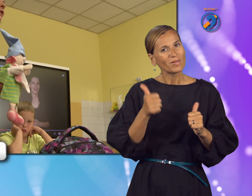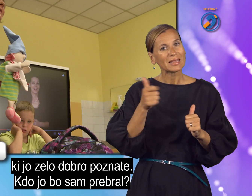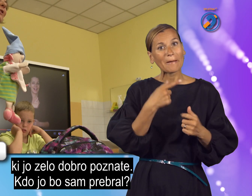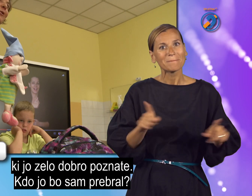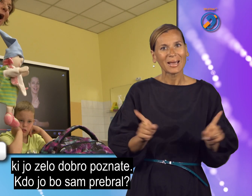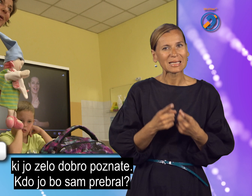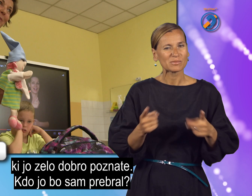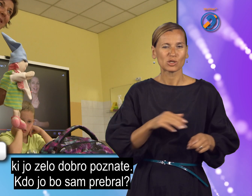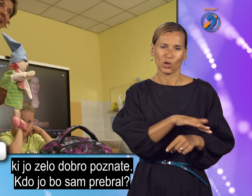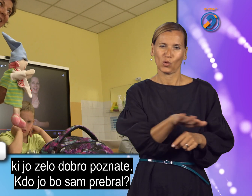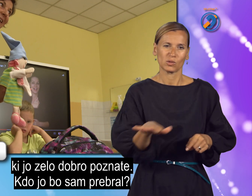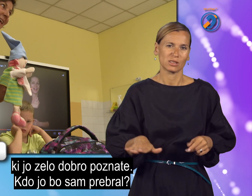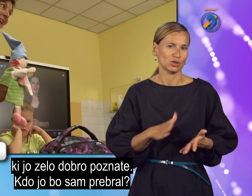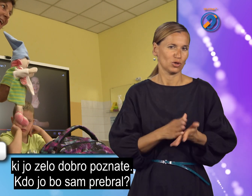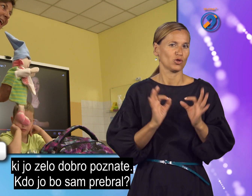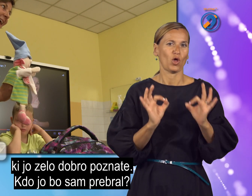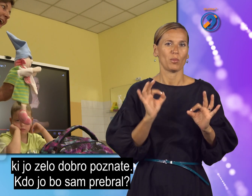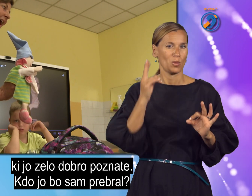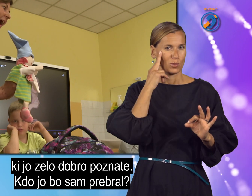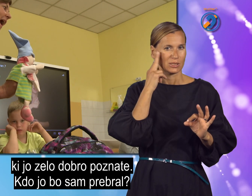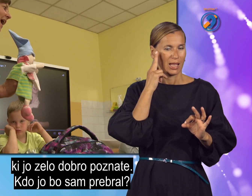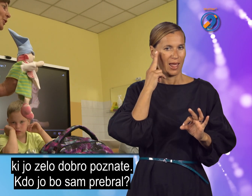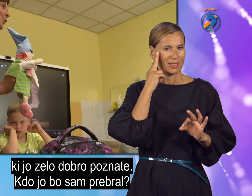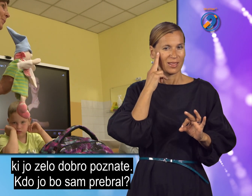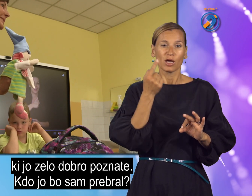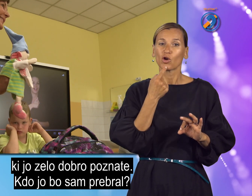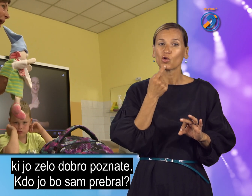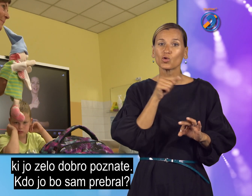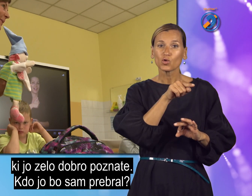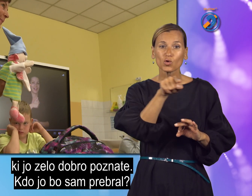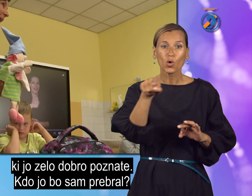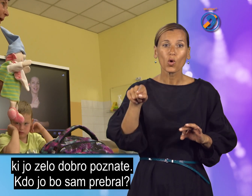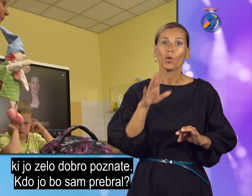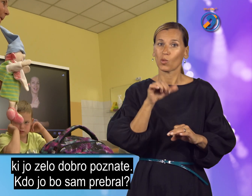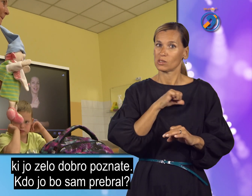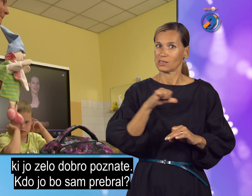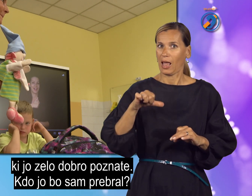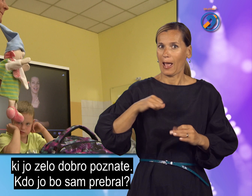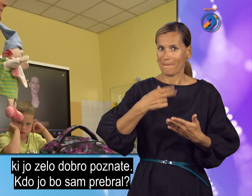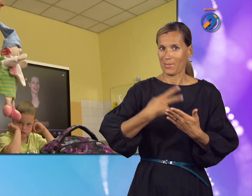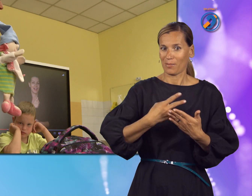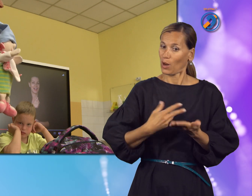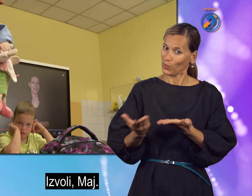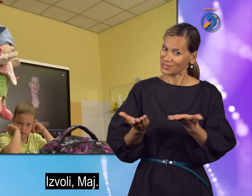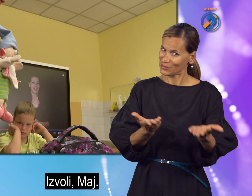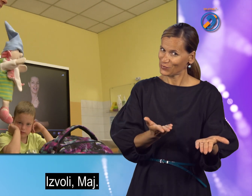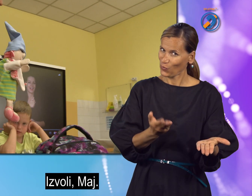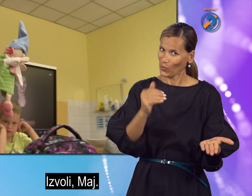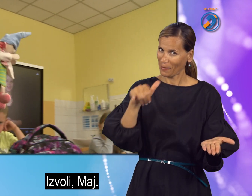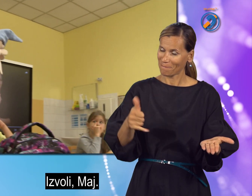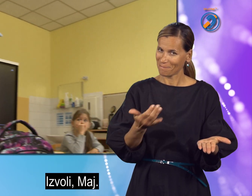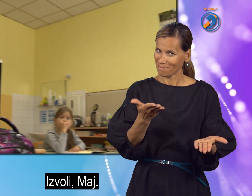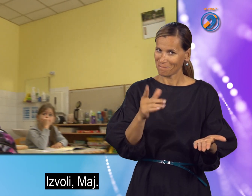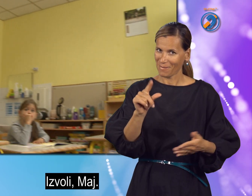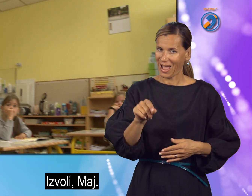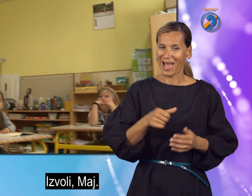ki jo vi zelo dobro poznate. Kdo jo bo sam prebral? Izvoli, Maj.